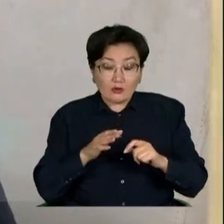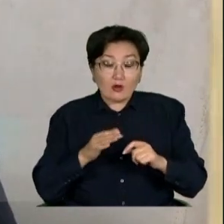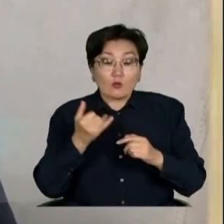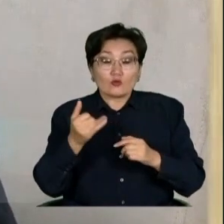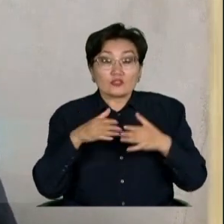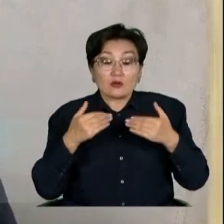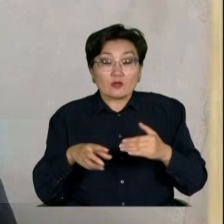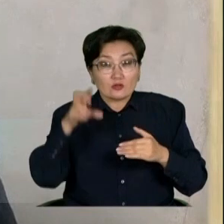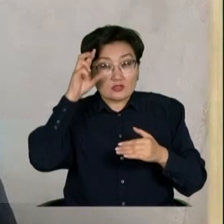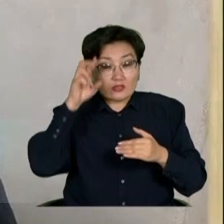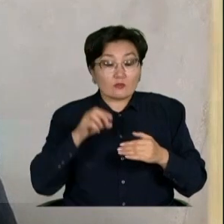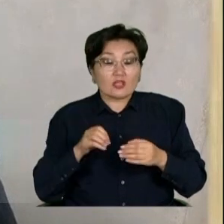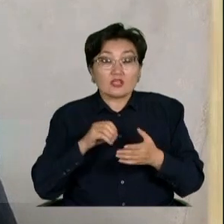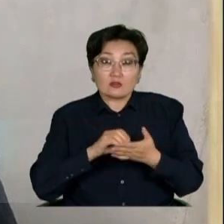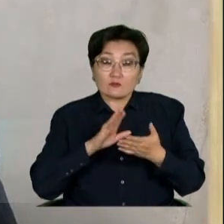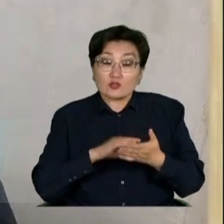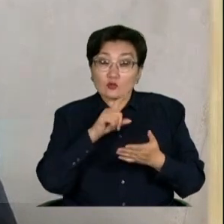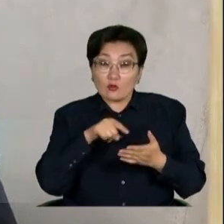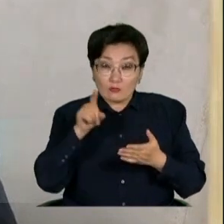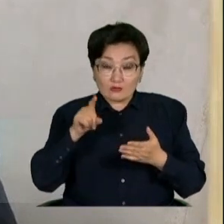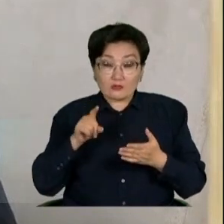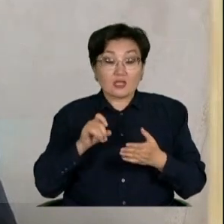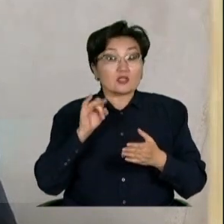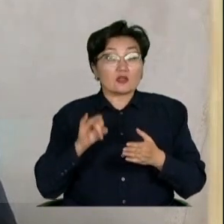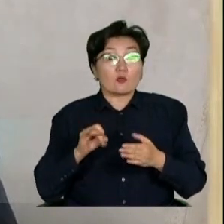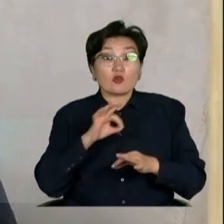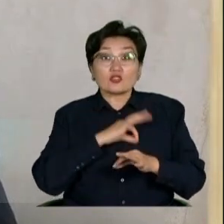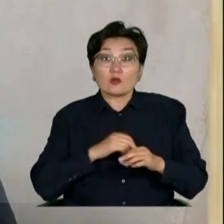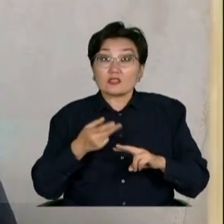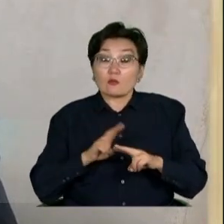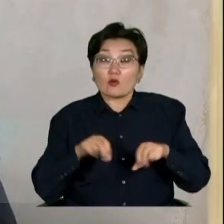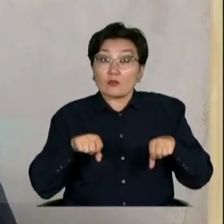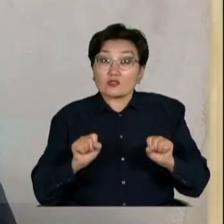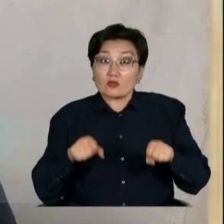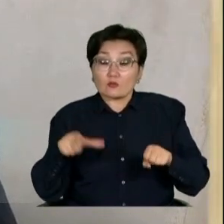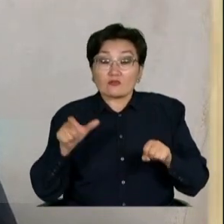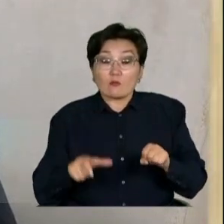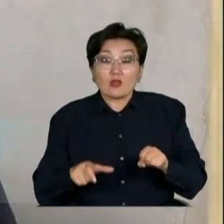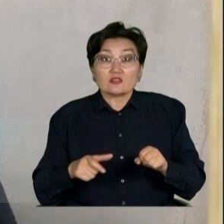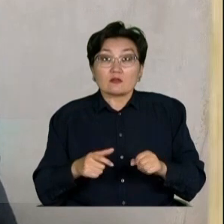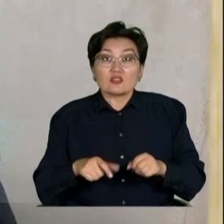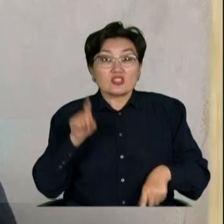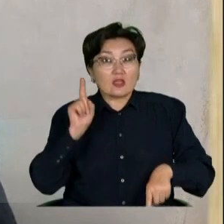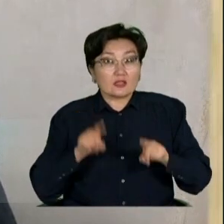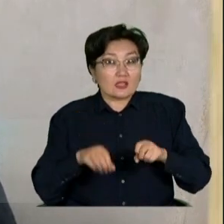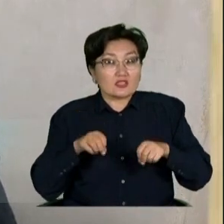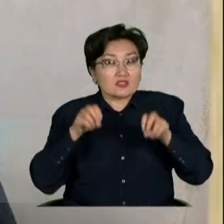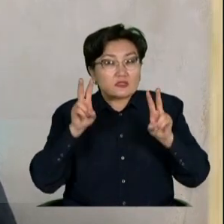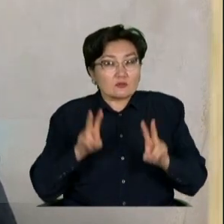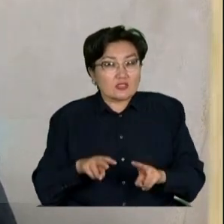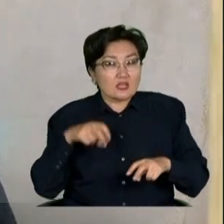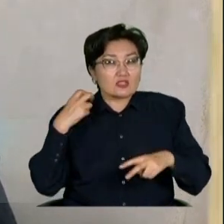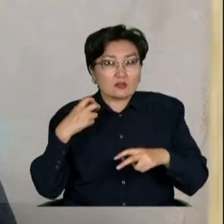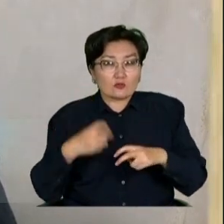него нет государственного регистрационного номера. И, пользуясь этим, они демонстративно, порой умышленно